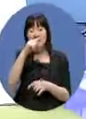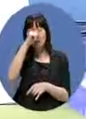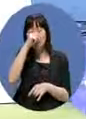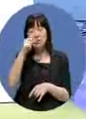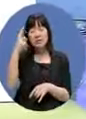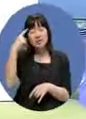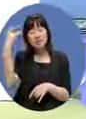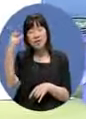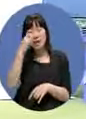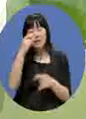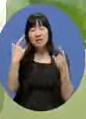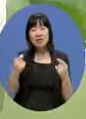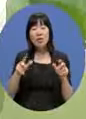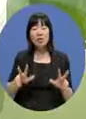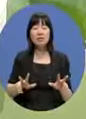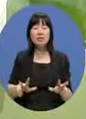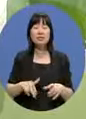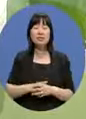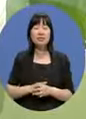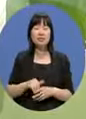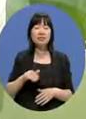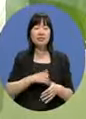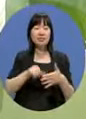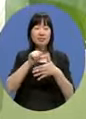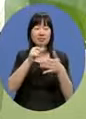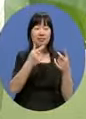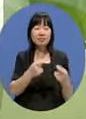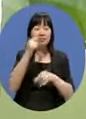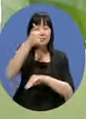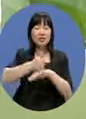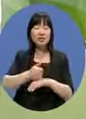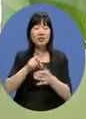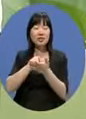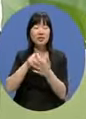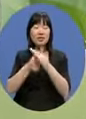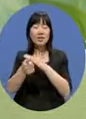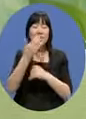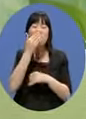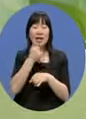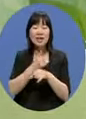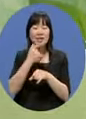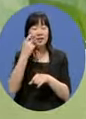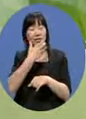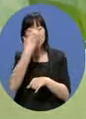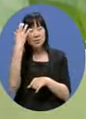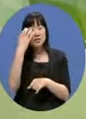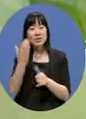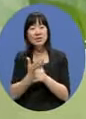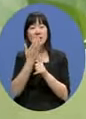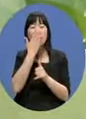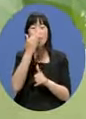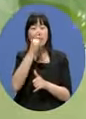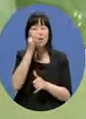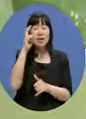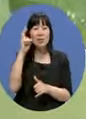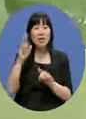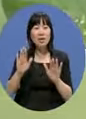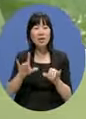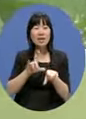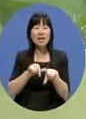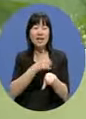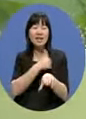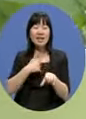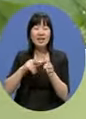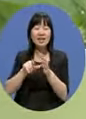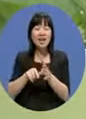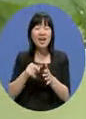추억거리가 될 것 같고 지금 어 우리 건국이 럼 나중에 축구 선수가 될 수 있는 이런 꿈도 한번 키워 볼 수 있을 것 같고 오늘 시간 되실 때